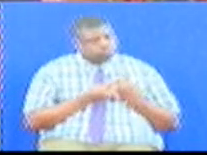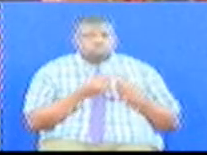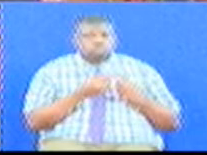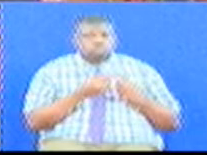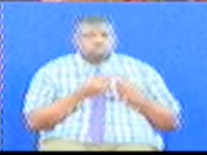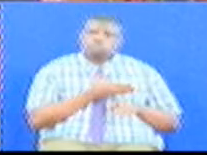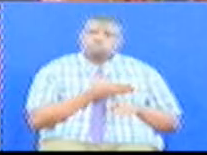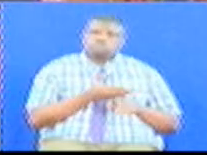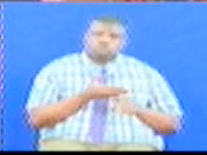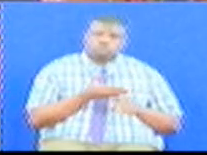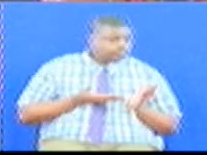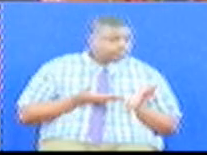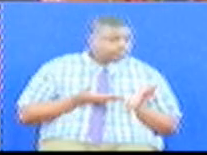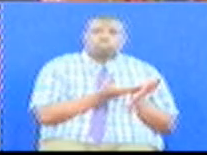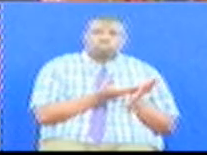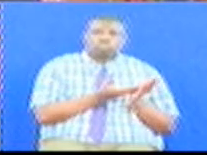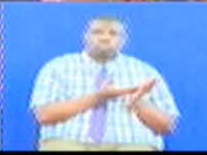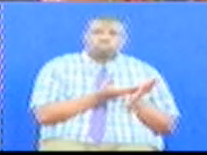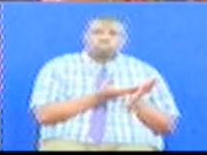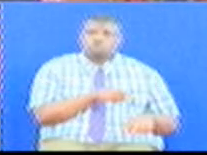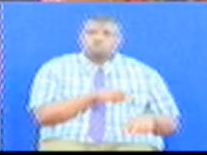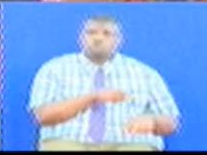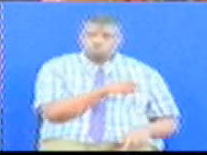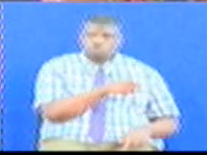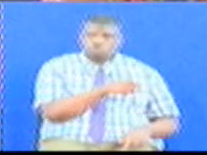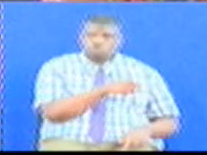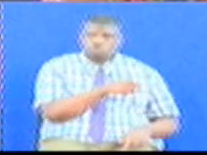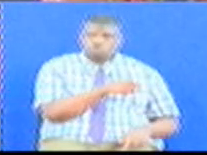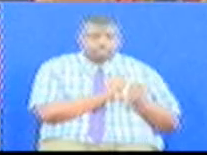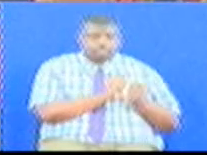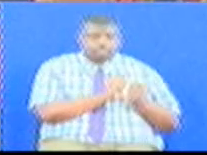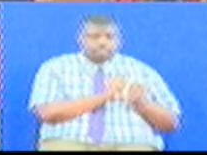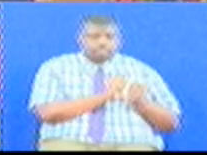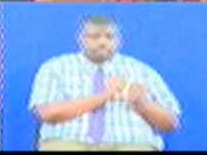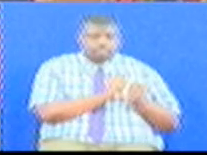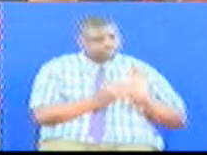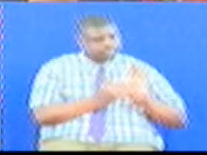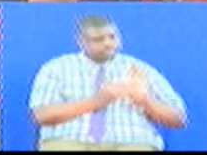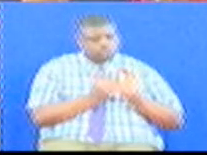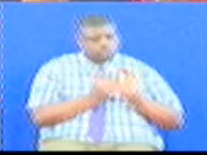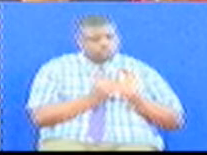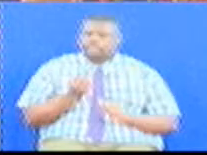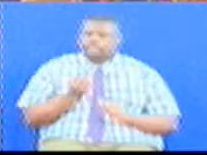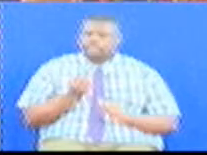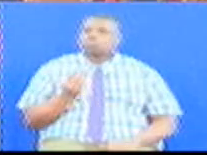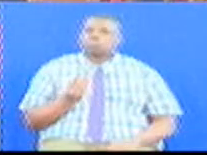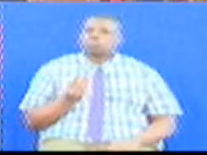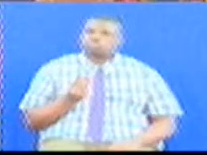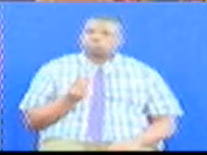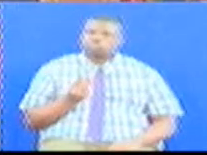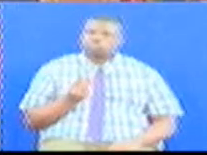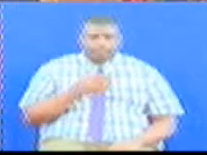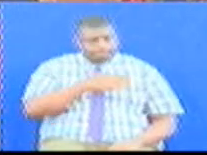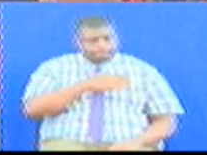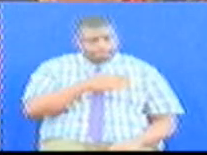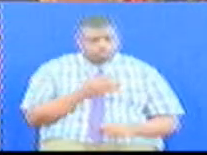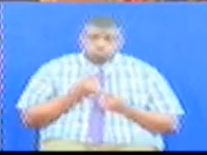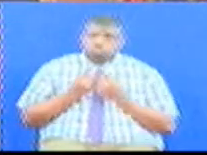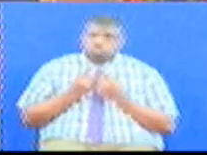la mswada ambao uko mbele yetu unaobadilisha sheria 13. Ningependa moja kwa moja nizungumzie swala